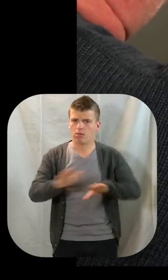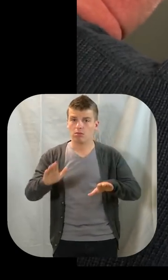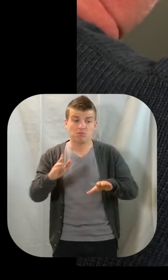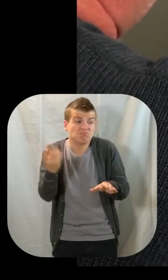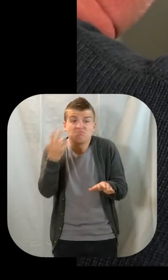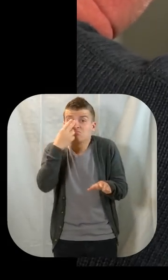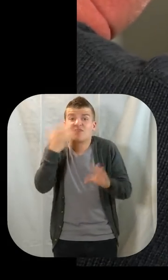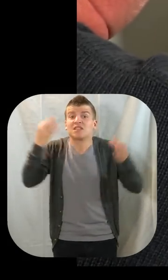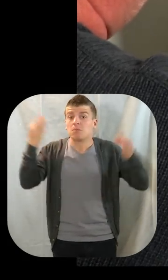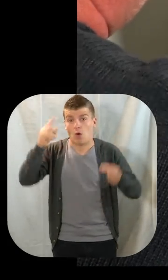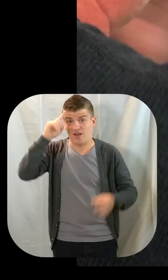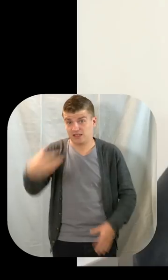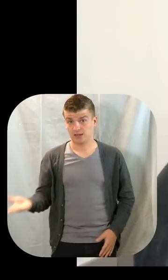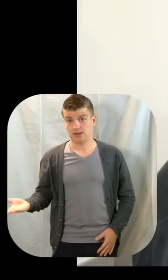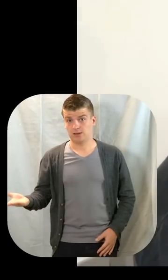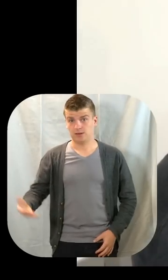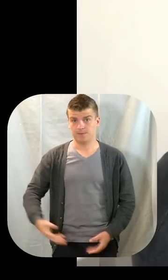braucht.